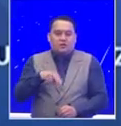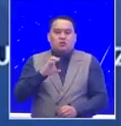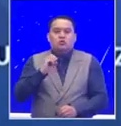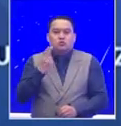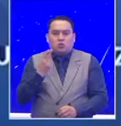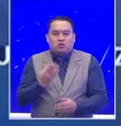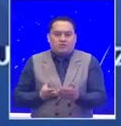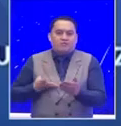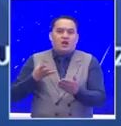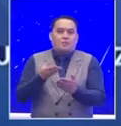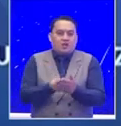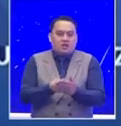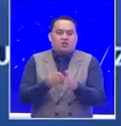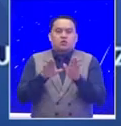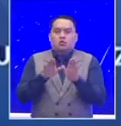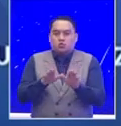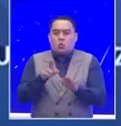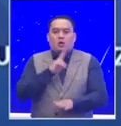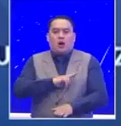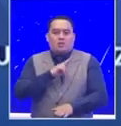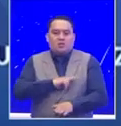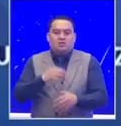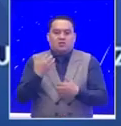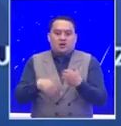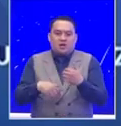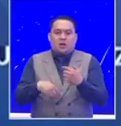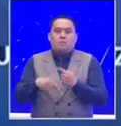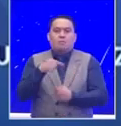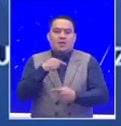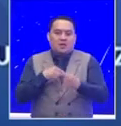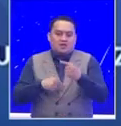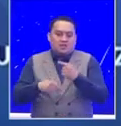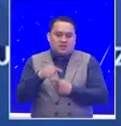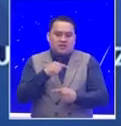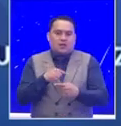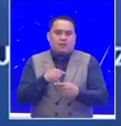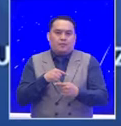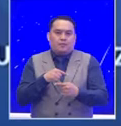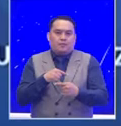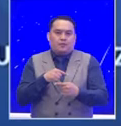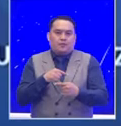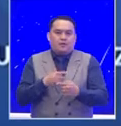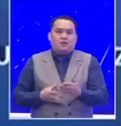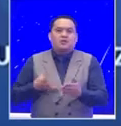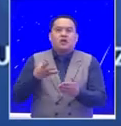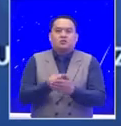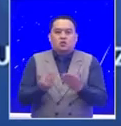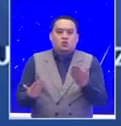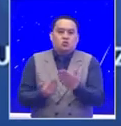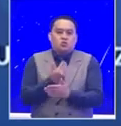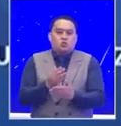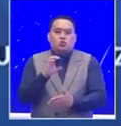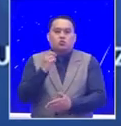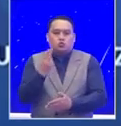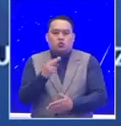Социальная выплата распространяется только на работников среднего, малого и микробизнеса. Для назначения новой